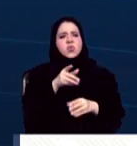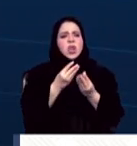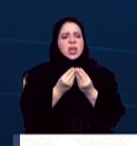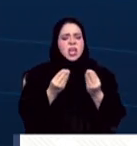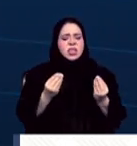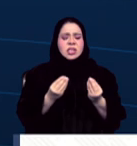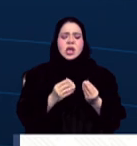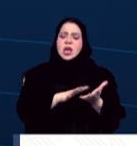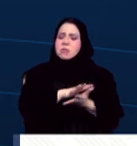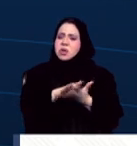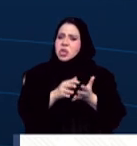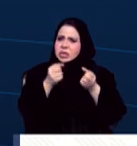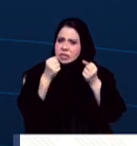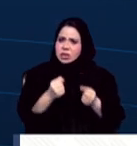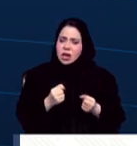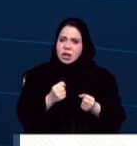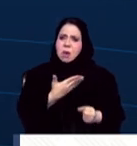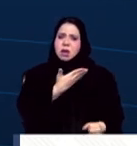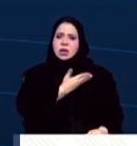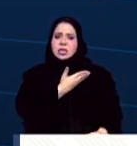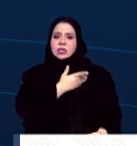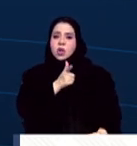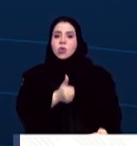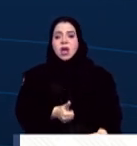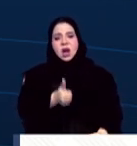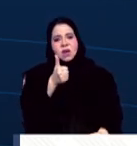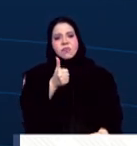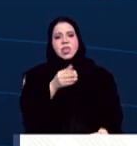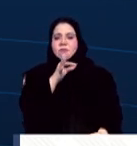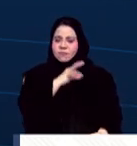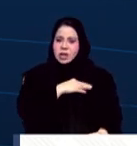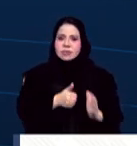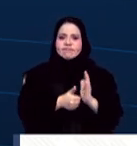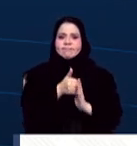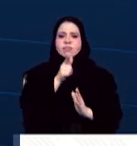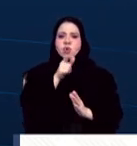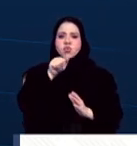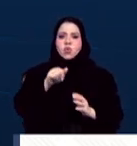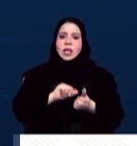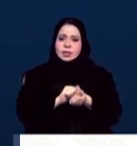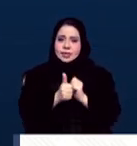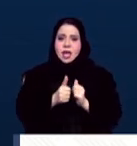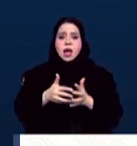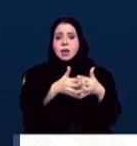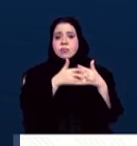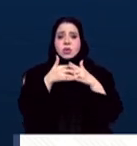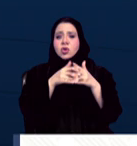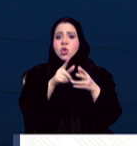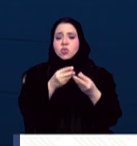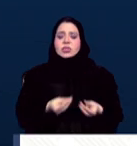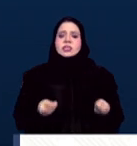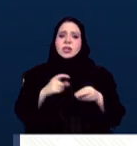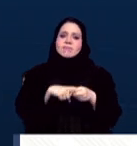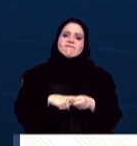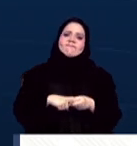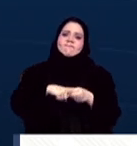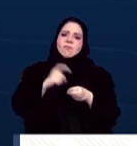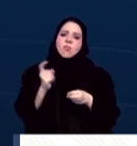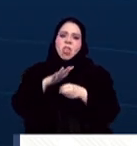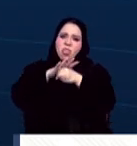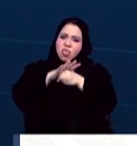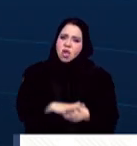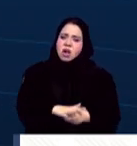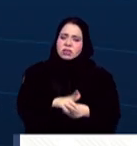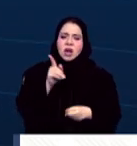التي يعاني منها اهالي القطاع والاستفاده من الجوانب الايجابيه في المبادره الامريكيه التي يمكن البناء عليها